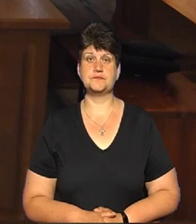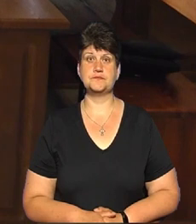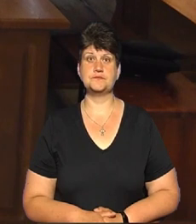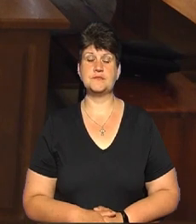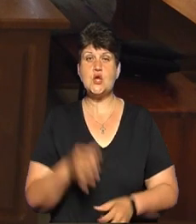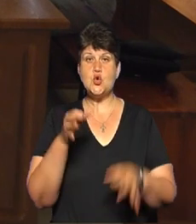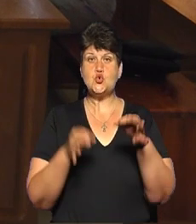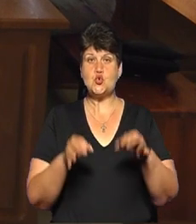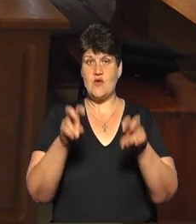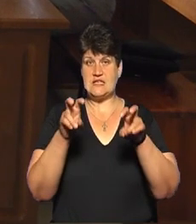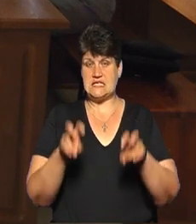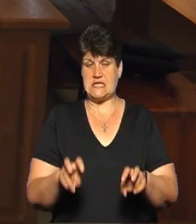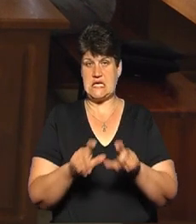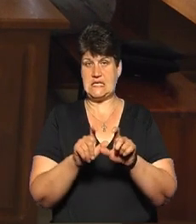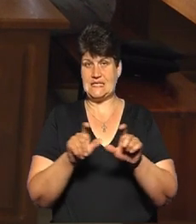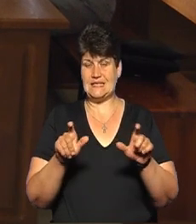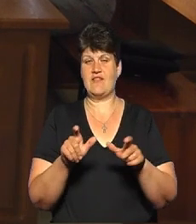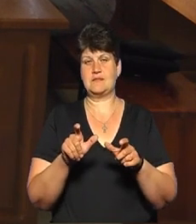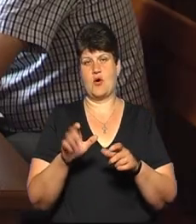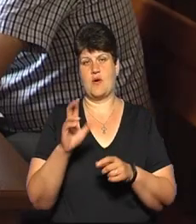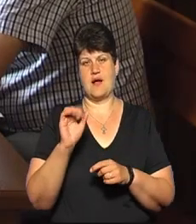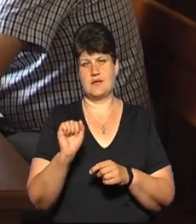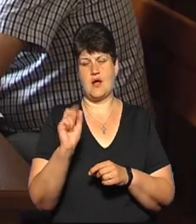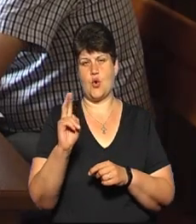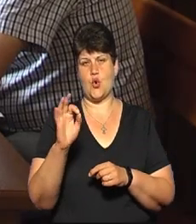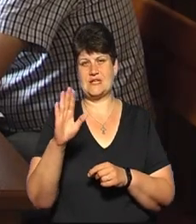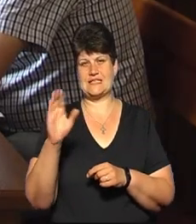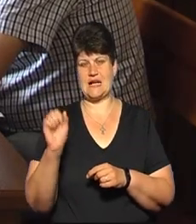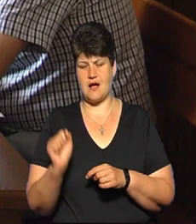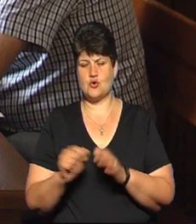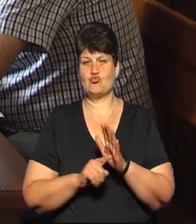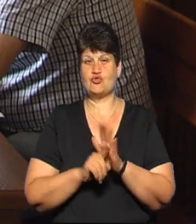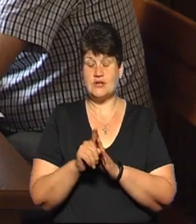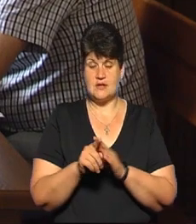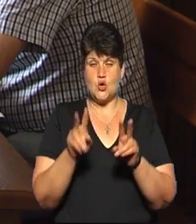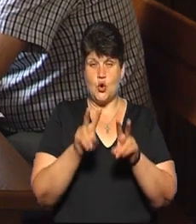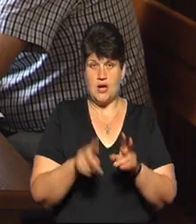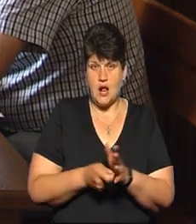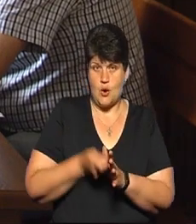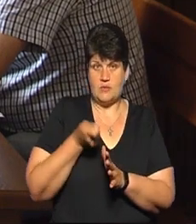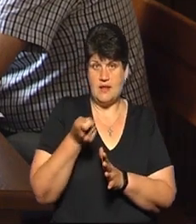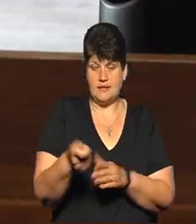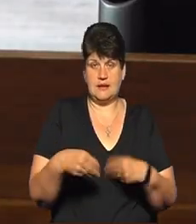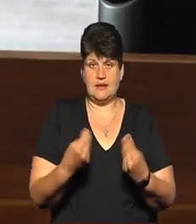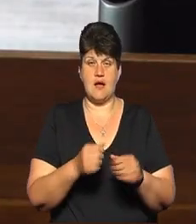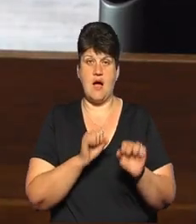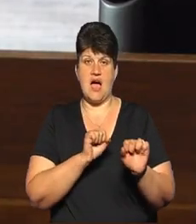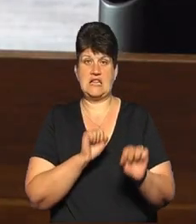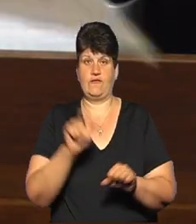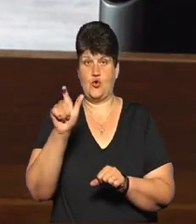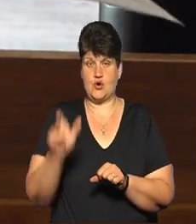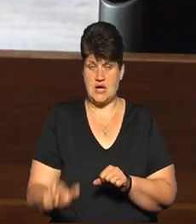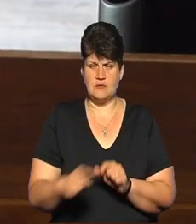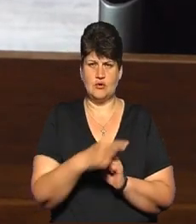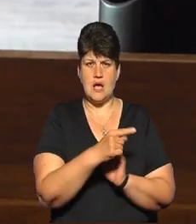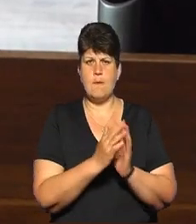Судове засідання у справі волонтера Андрія Козака розпочали з розгляду клопотання, яке подала його адвокатка Ірина Цісар. Вона просила